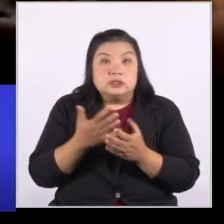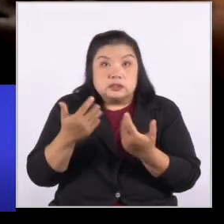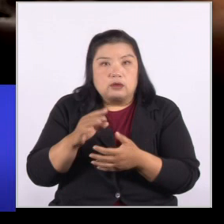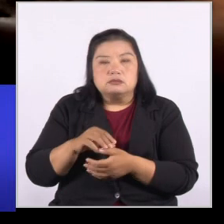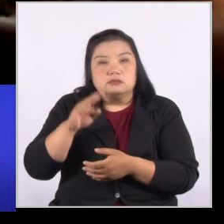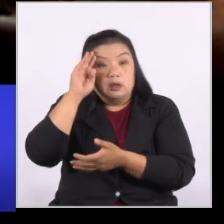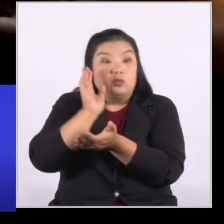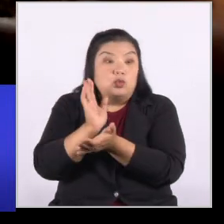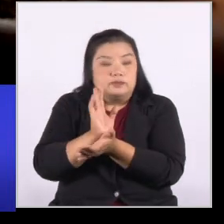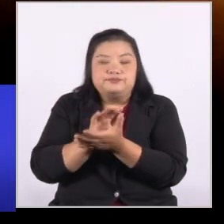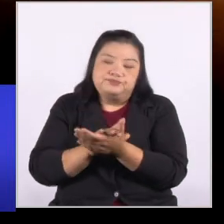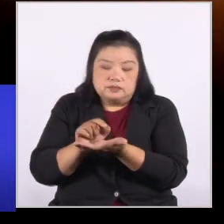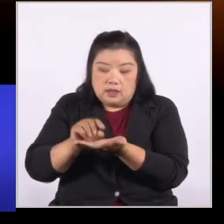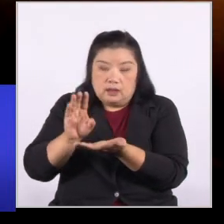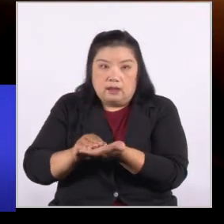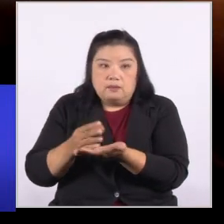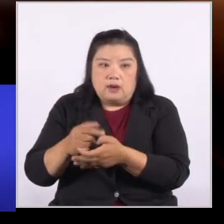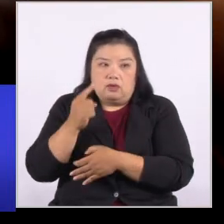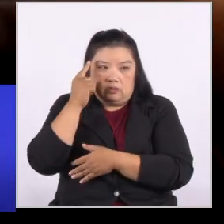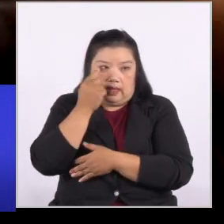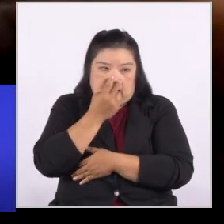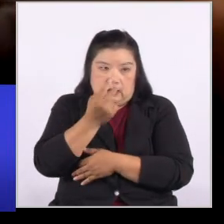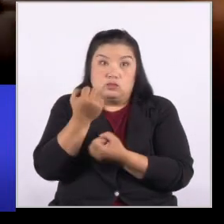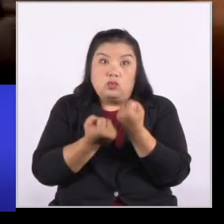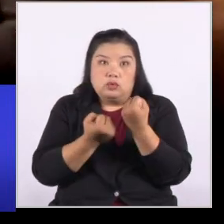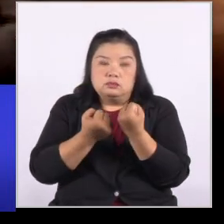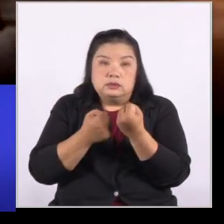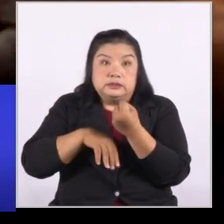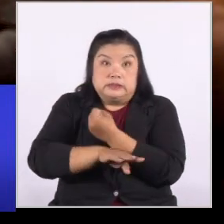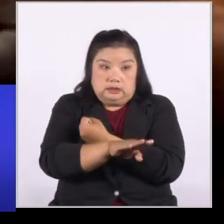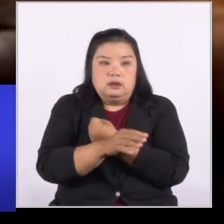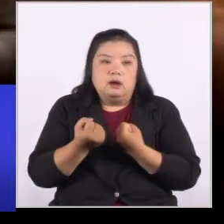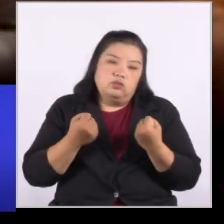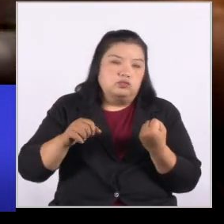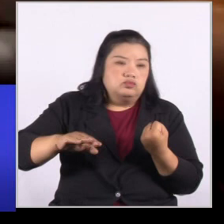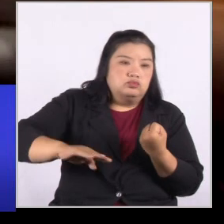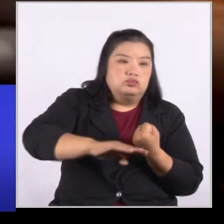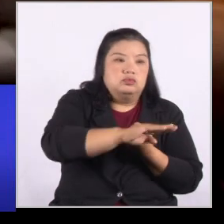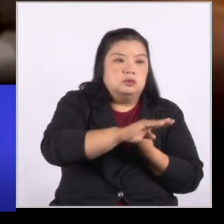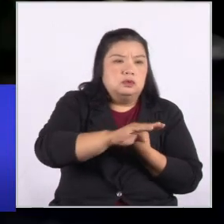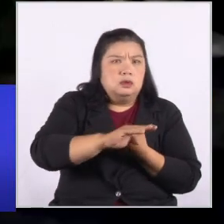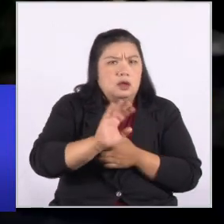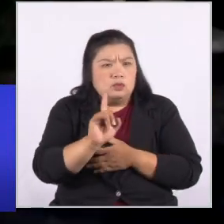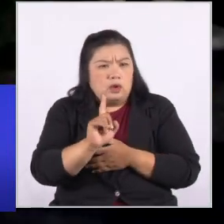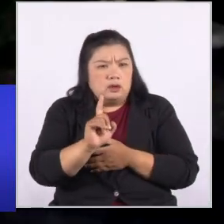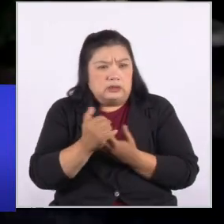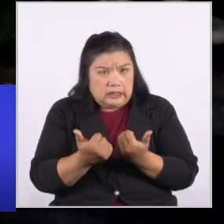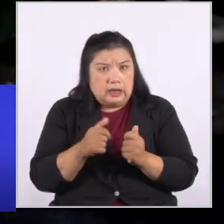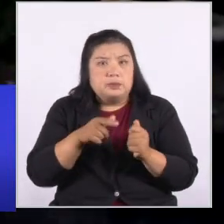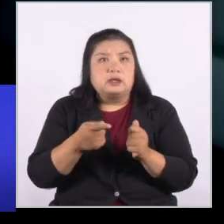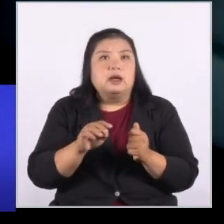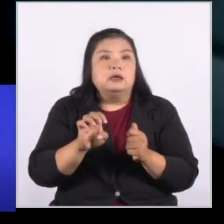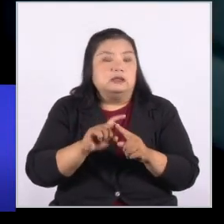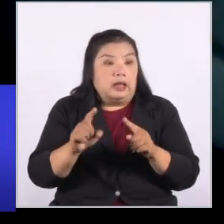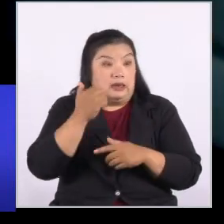บได้ไปพบคนก่อเหตุได้ขับรถหลบหนีไปยังโรงพักตาคลีนะอ้าวขับไปยังพื้นที่ของตาคลีแล้วก็ได้ลงมาถ